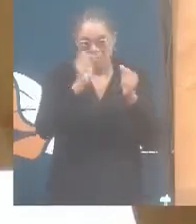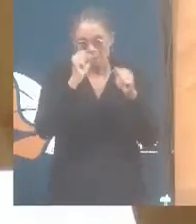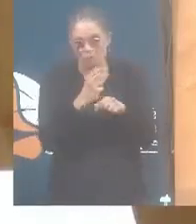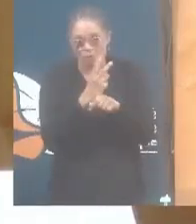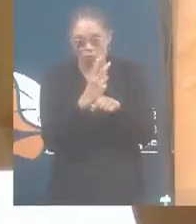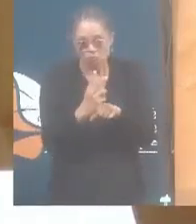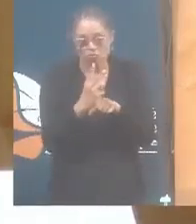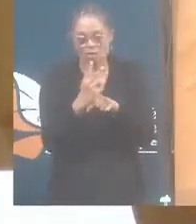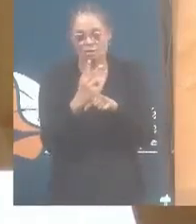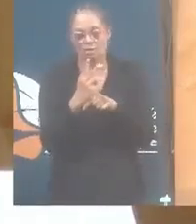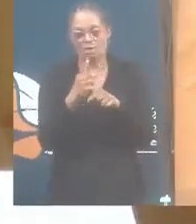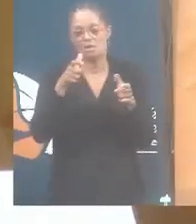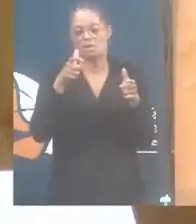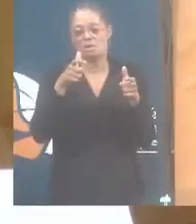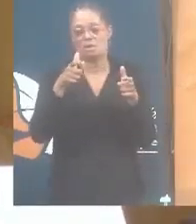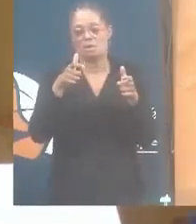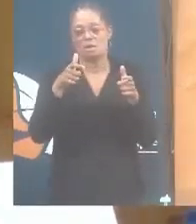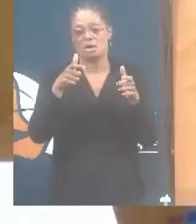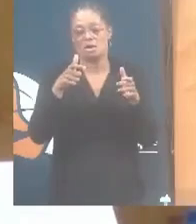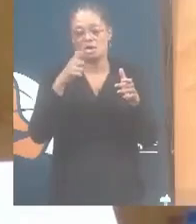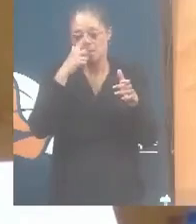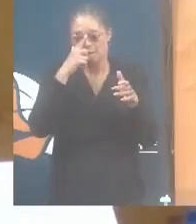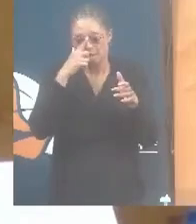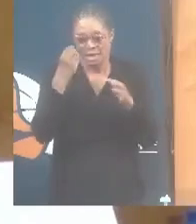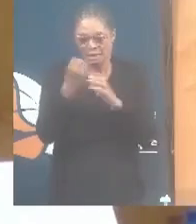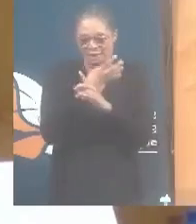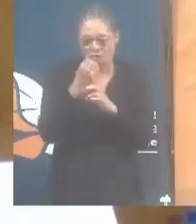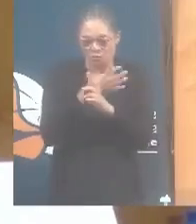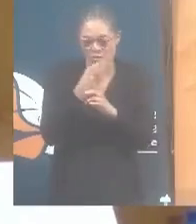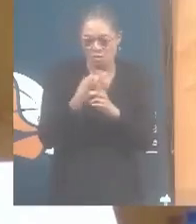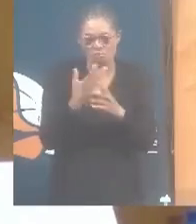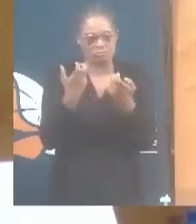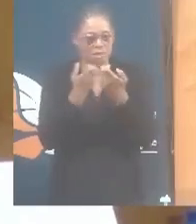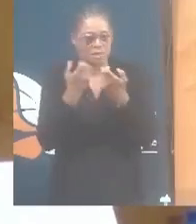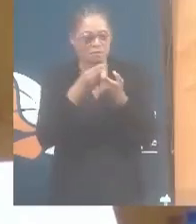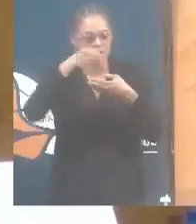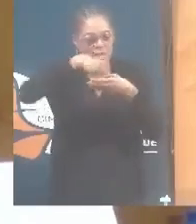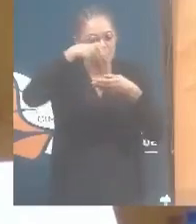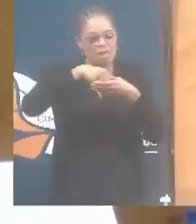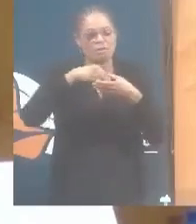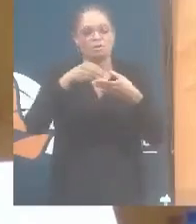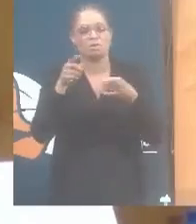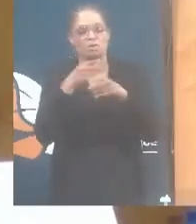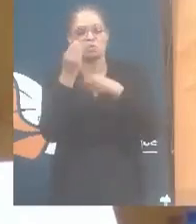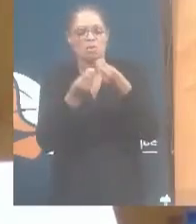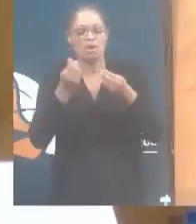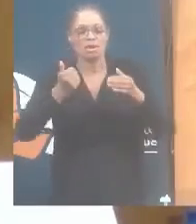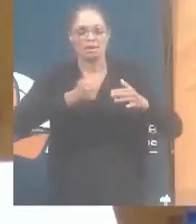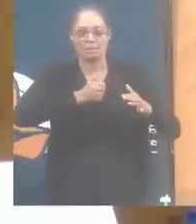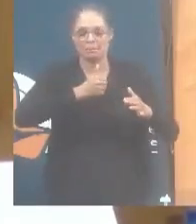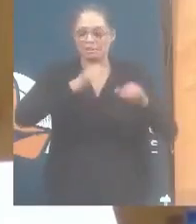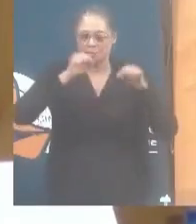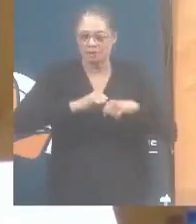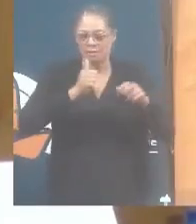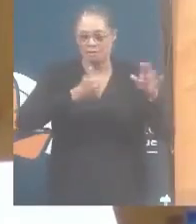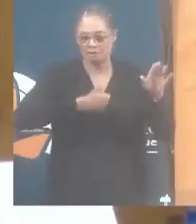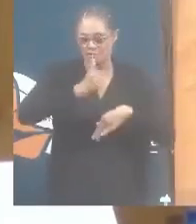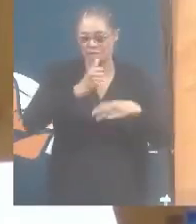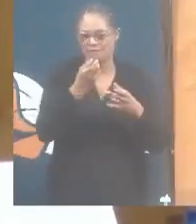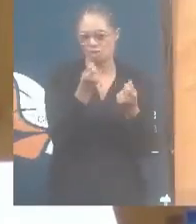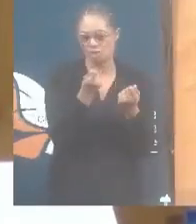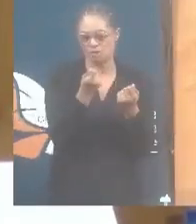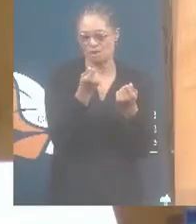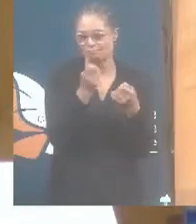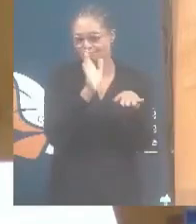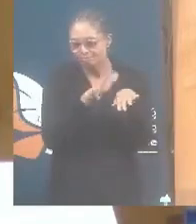de dégradation des principaux indicateurs tels que l'épargne brute et la capacité d'autofinancement. Donc aujourd'hui, il est tout à